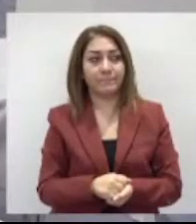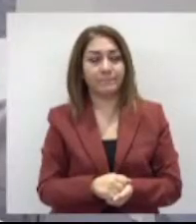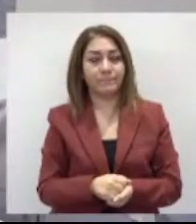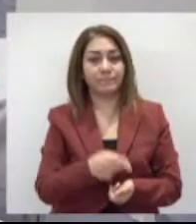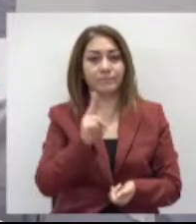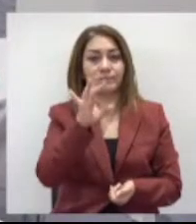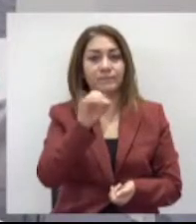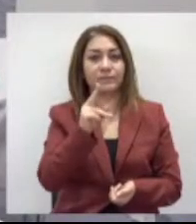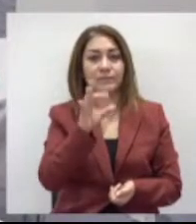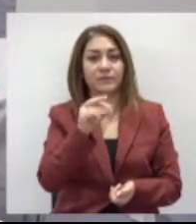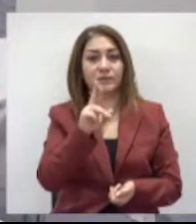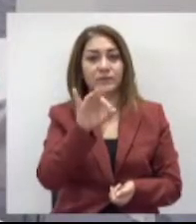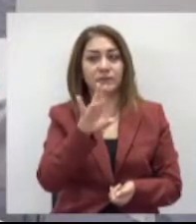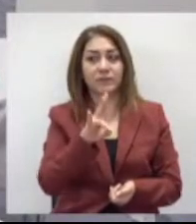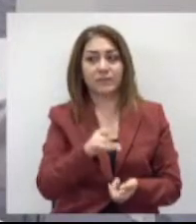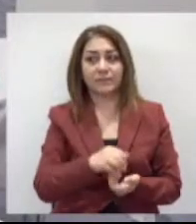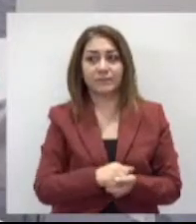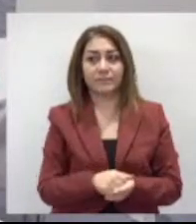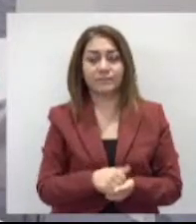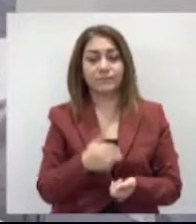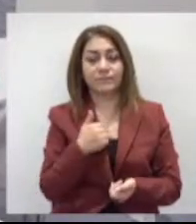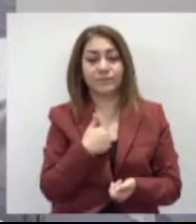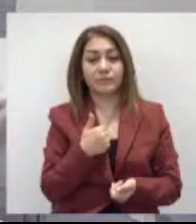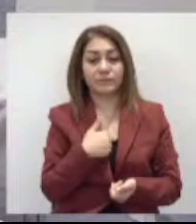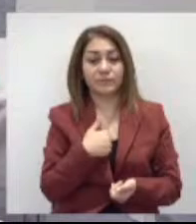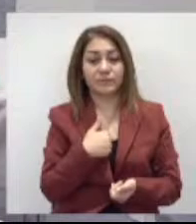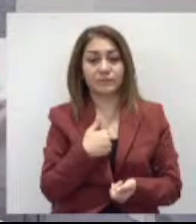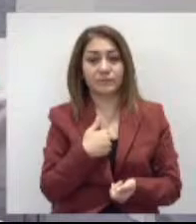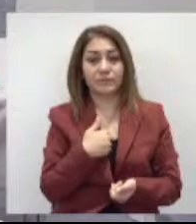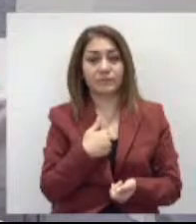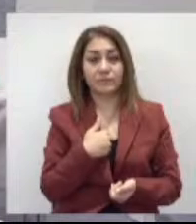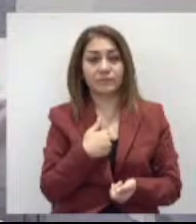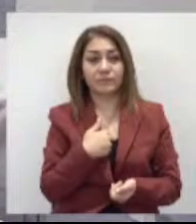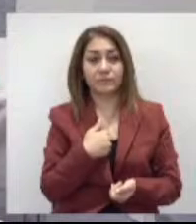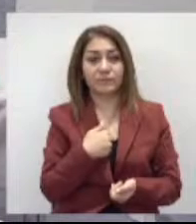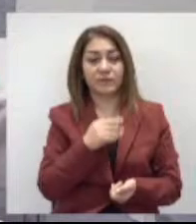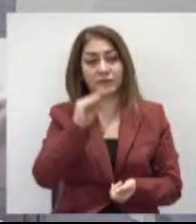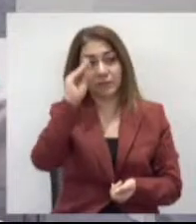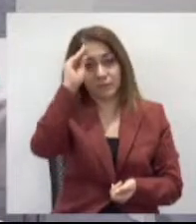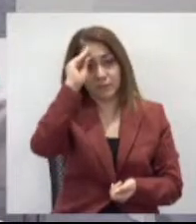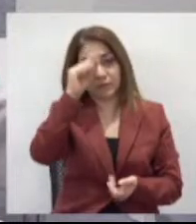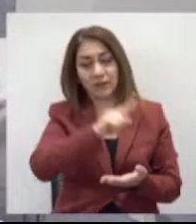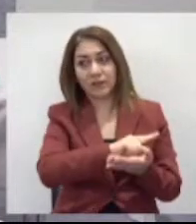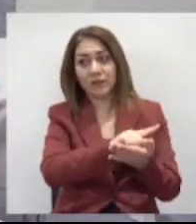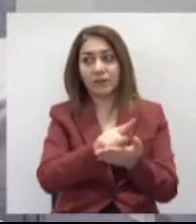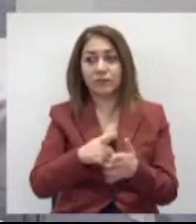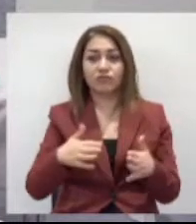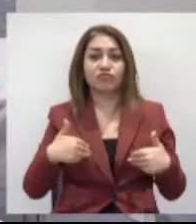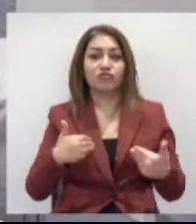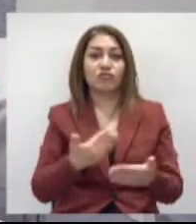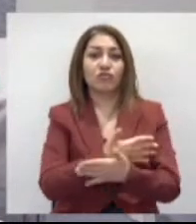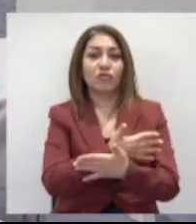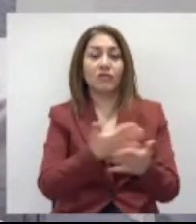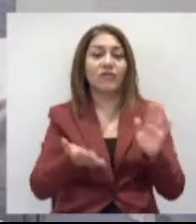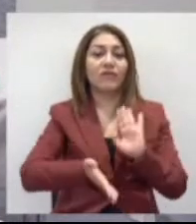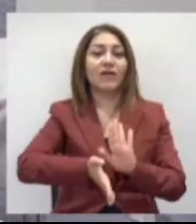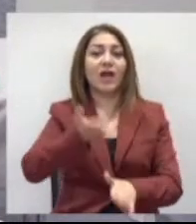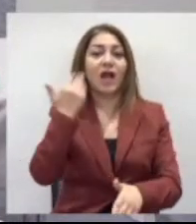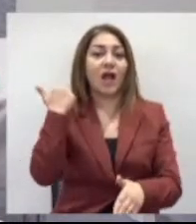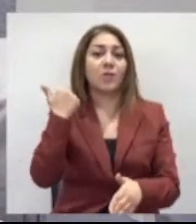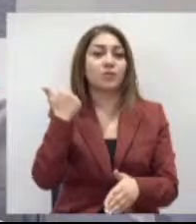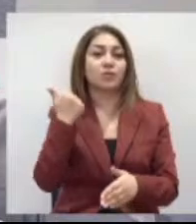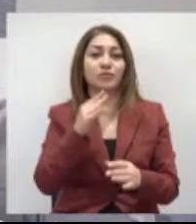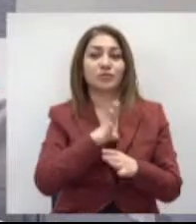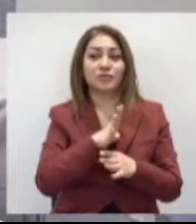Պարոն Կիրակոսյան, ու իմջալուց ուզում եմ այստեղ ընդմիջելով մի վարքյան բովանդակային քննարկումը, շնորհավոր եմ մեզ, վաղուց չէր եղել, որ